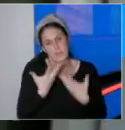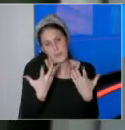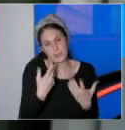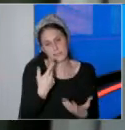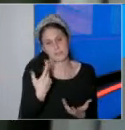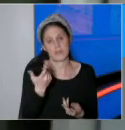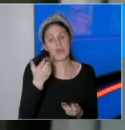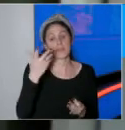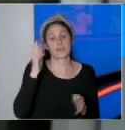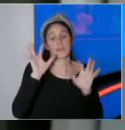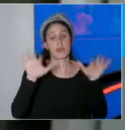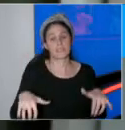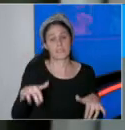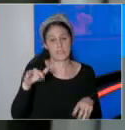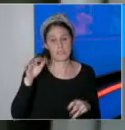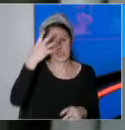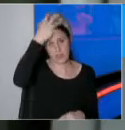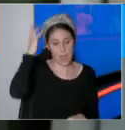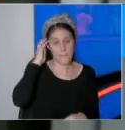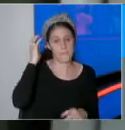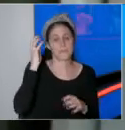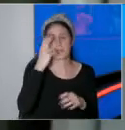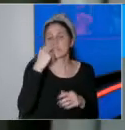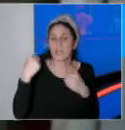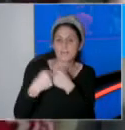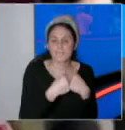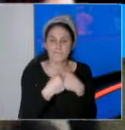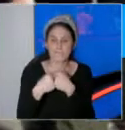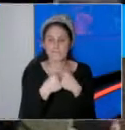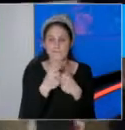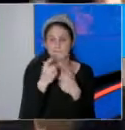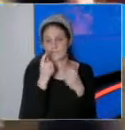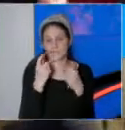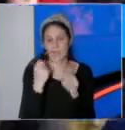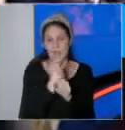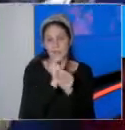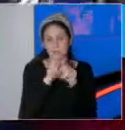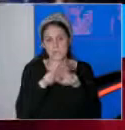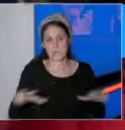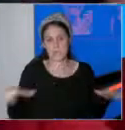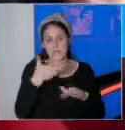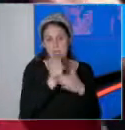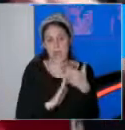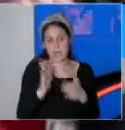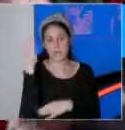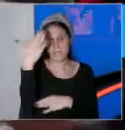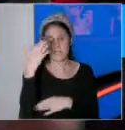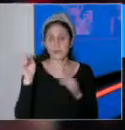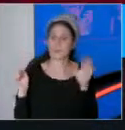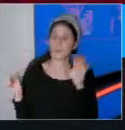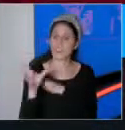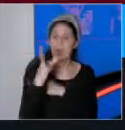טראמפ ניסה לאתגר את התהליך הזה ולייצר מצב שבו מחלק מהמדינות תהיה משלחת אחרת